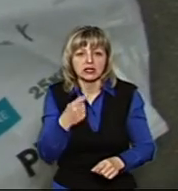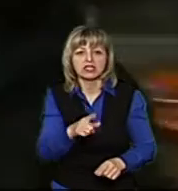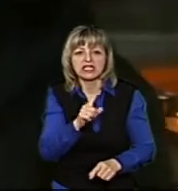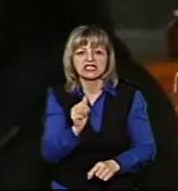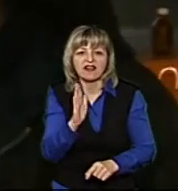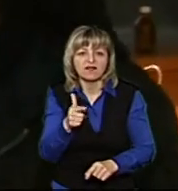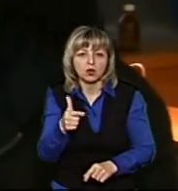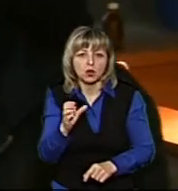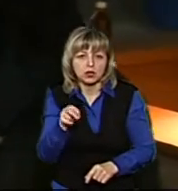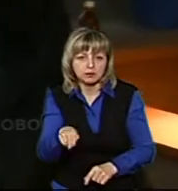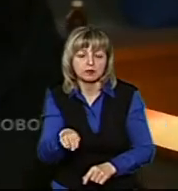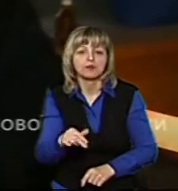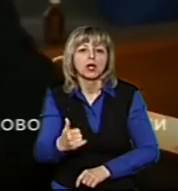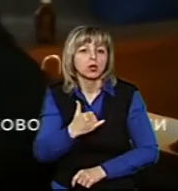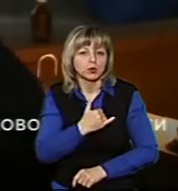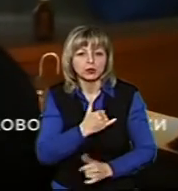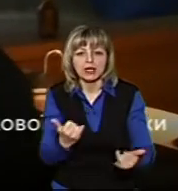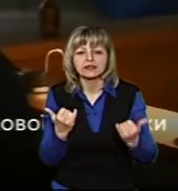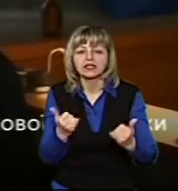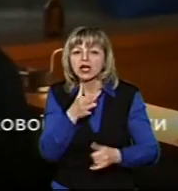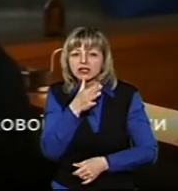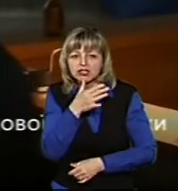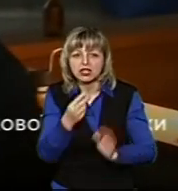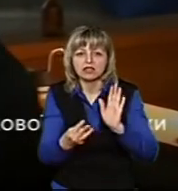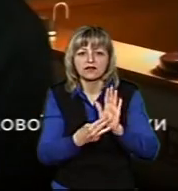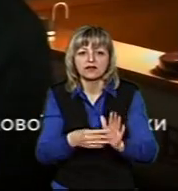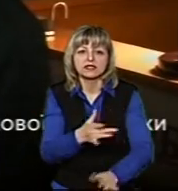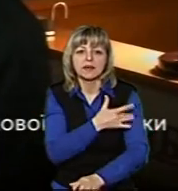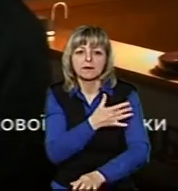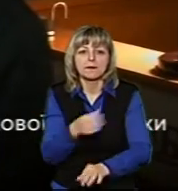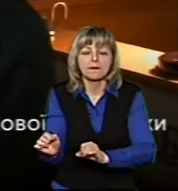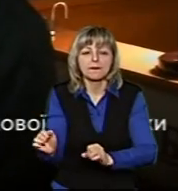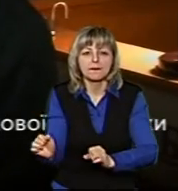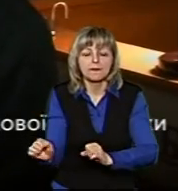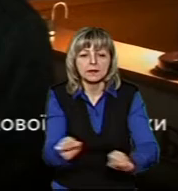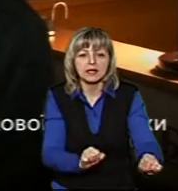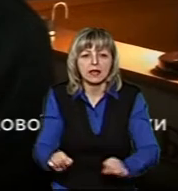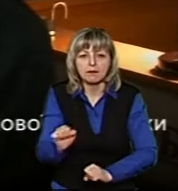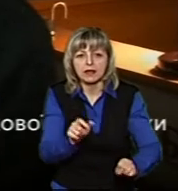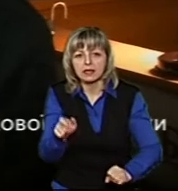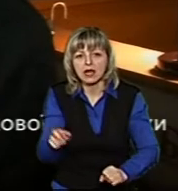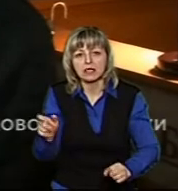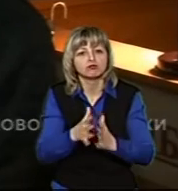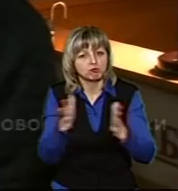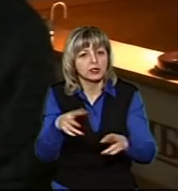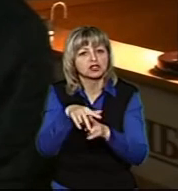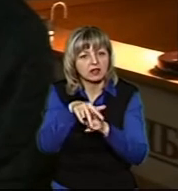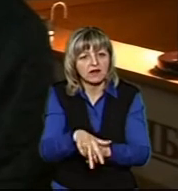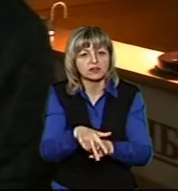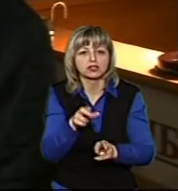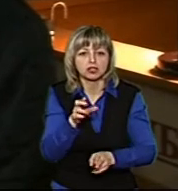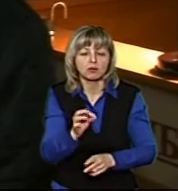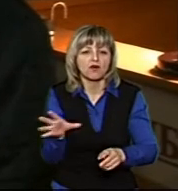Людмила Долгає. У нас зараз на даний час 8 прибиральниць. Більше навантаження, тому що треба все